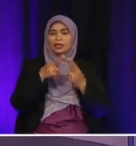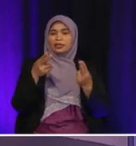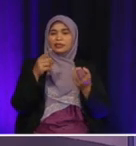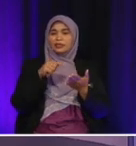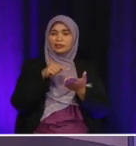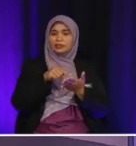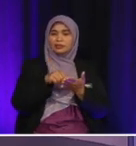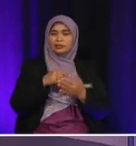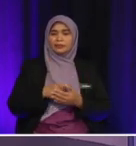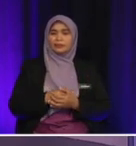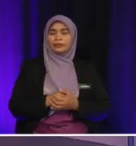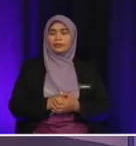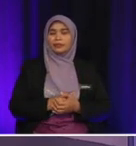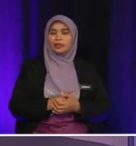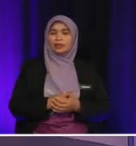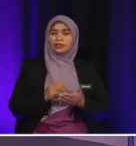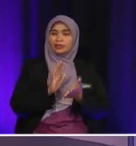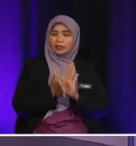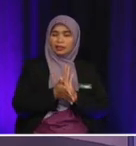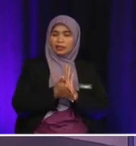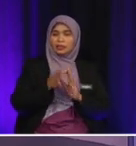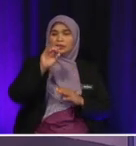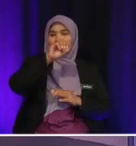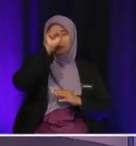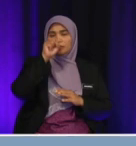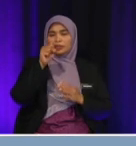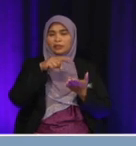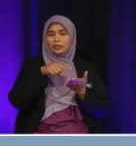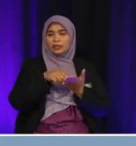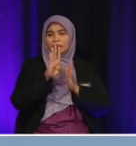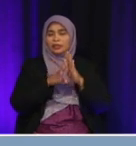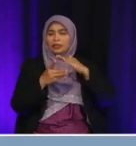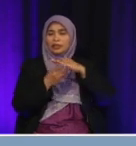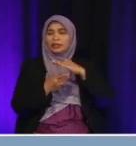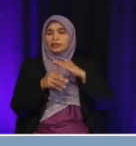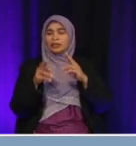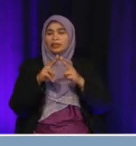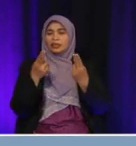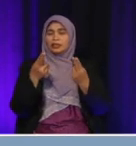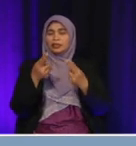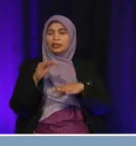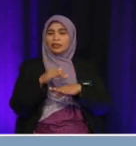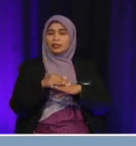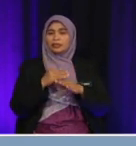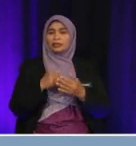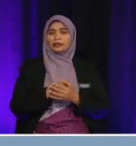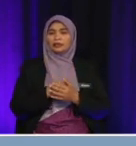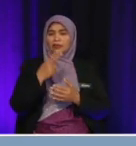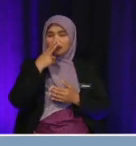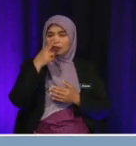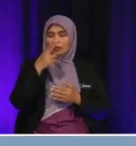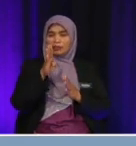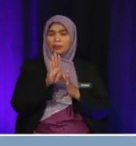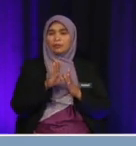tentang apa ya jadi soalannya ialah berdasarkan hadis di atas Nyatakan maksud potongan hadis yang bergaris kita pun tengok mana